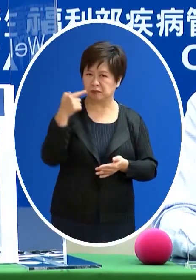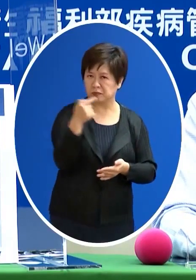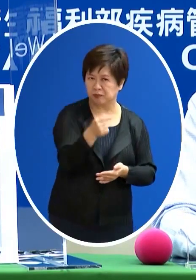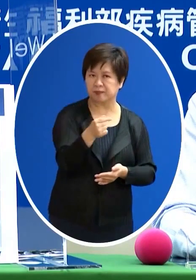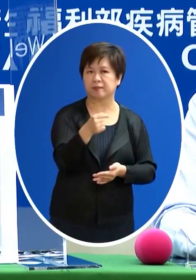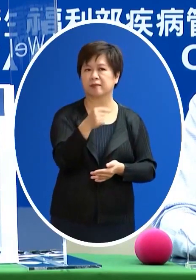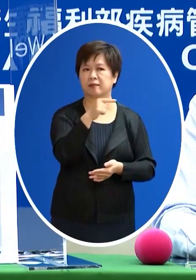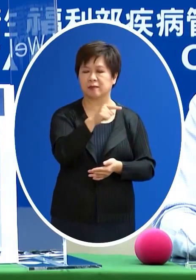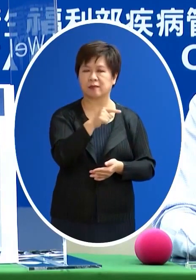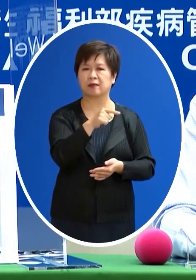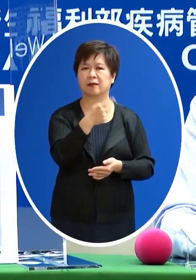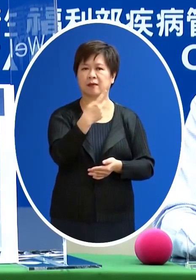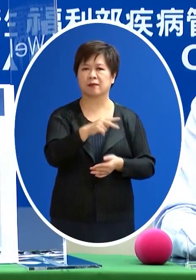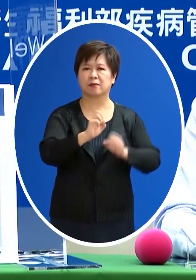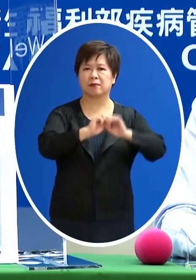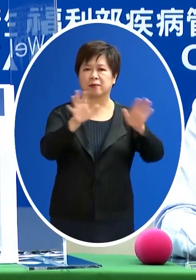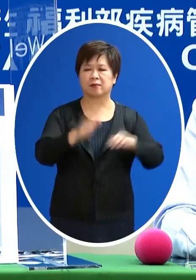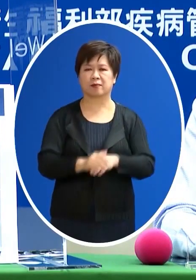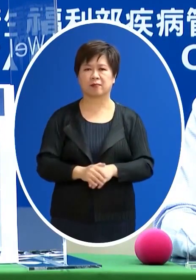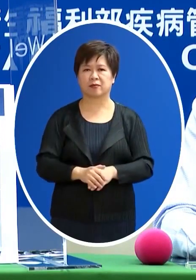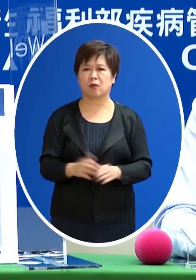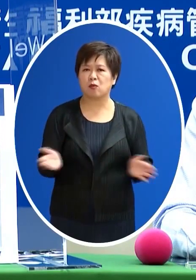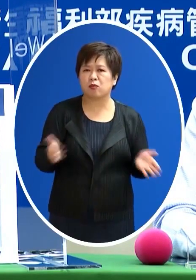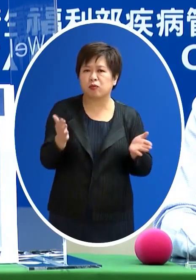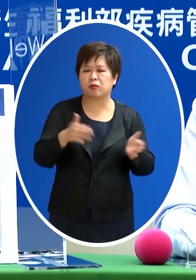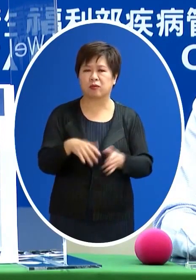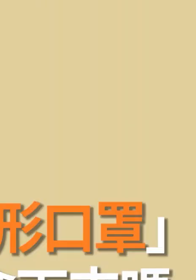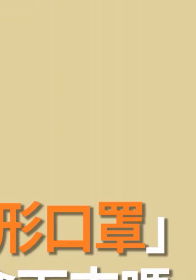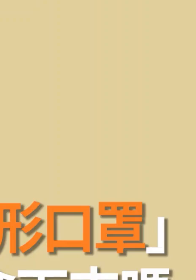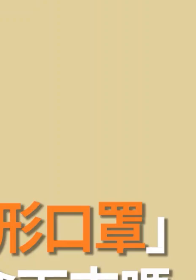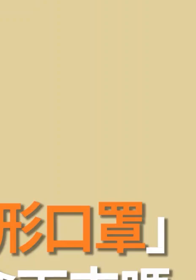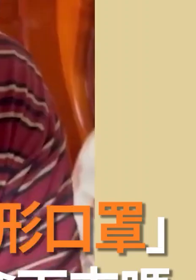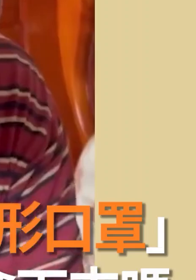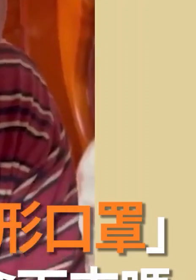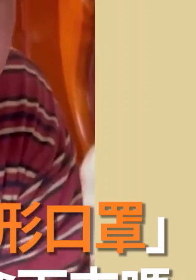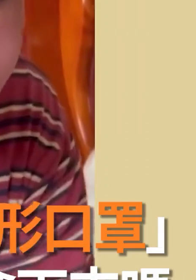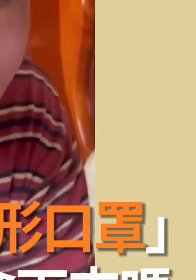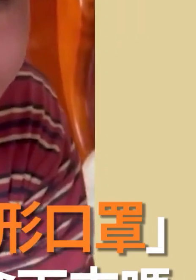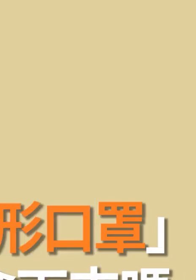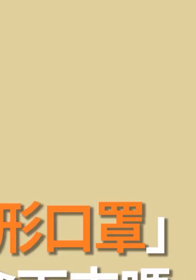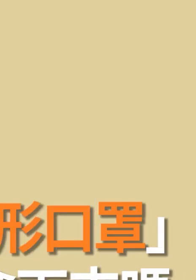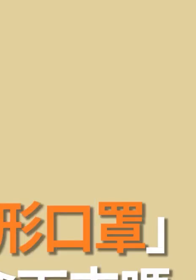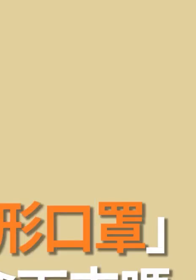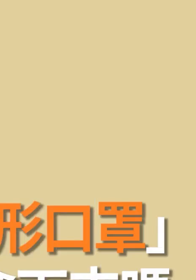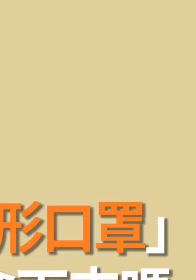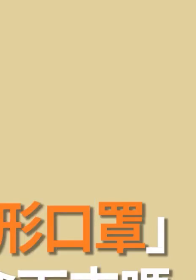他们可做一个在振兴券发放的时候的一个参考。